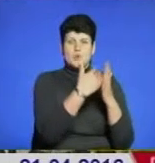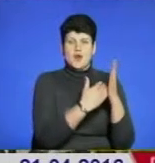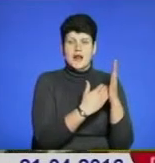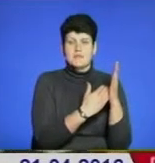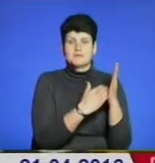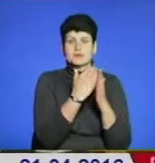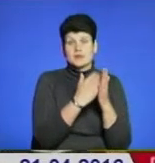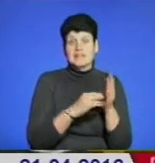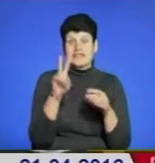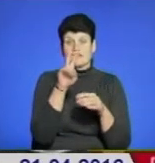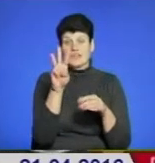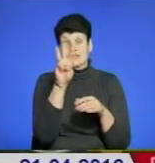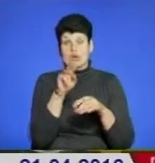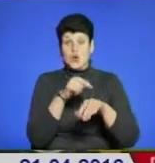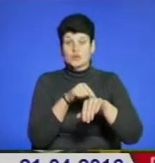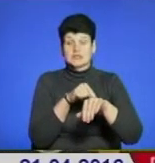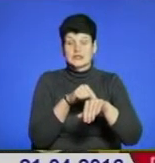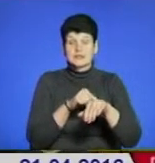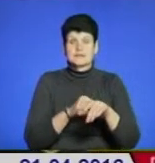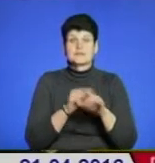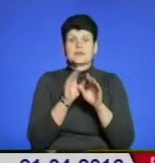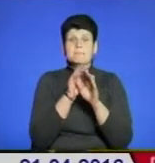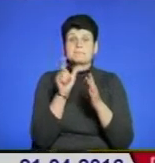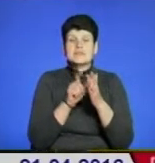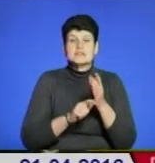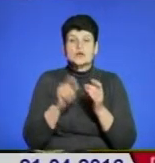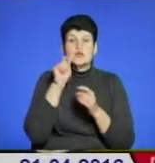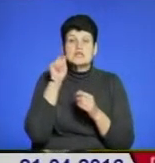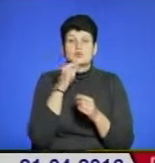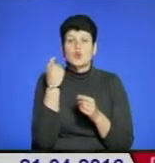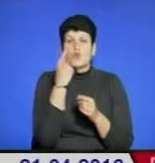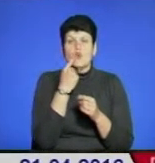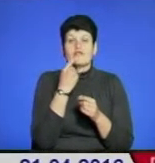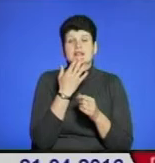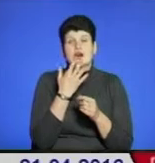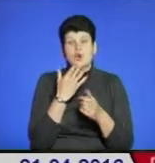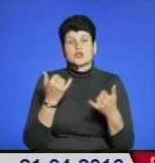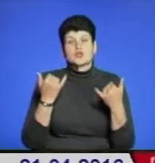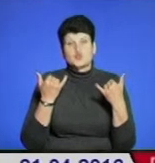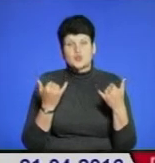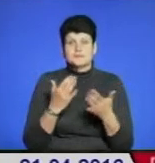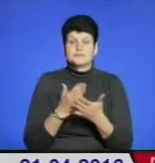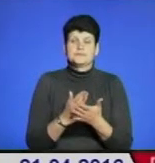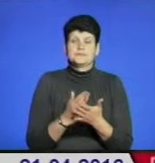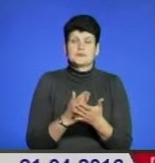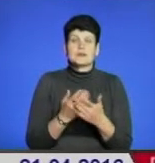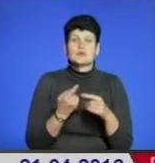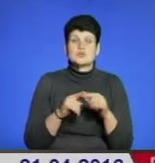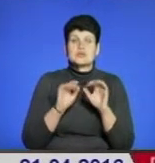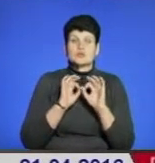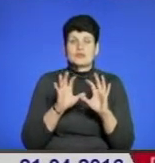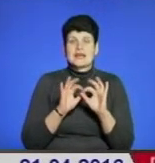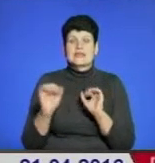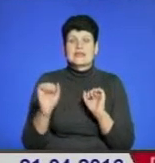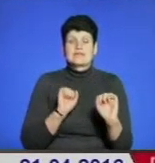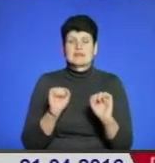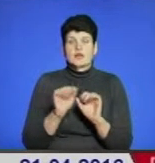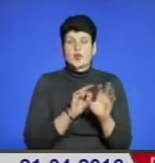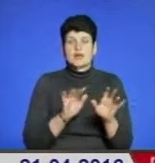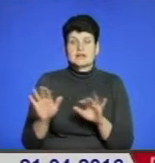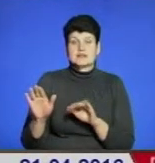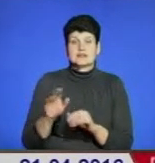на 2-3 години. Пісні виключно україномовні, серед них і народні, і сучасні. Про це нам розповідає керівник оркестру